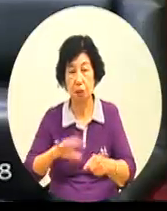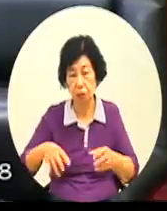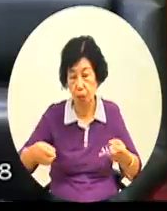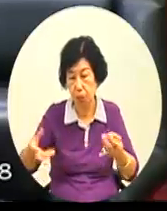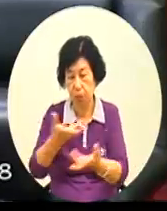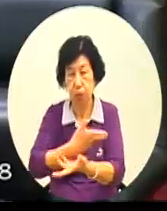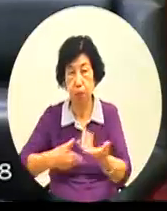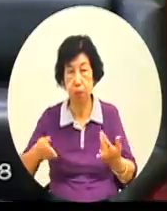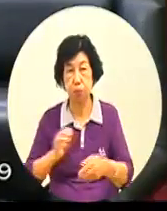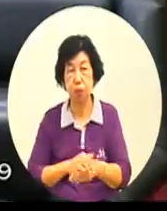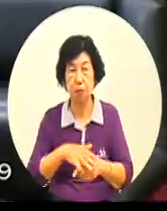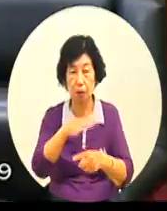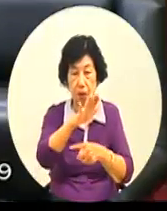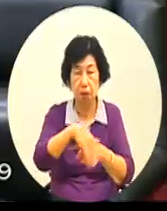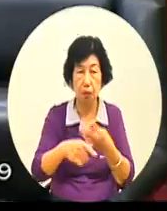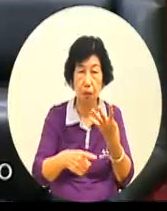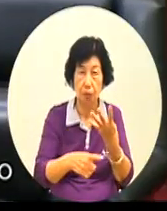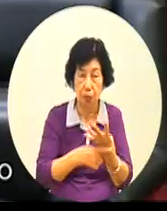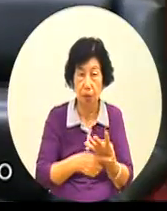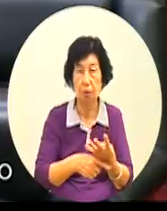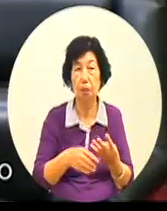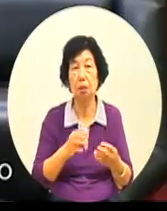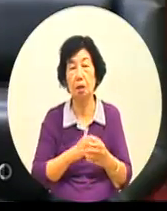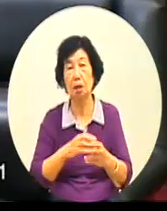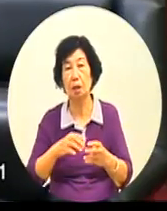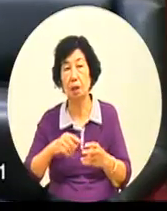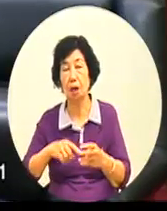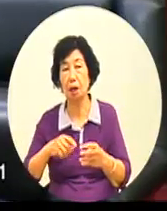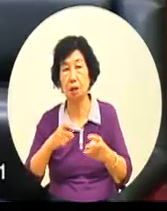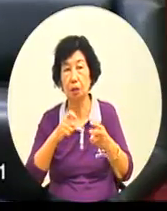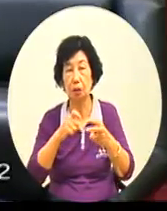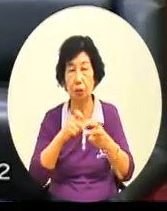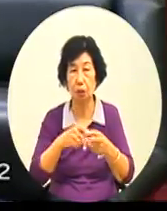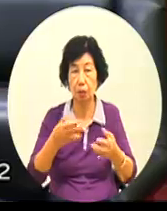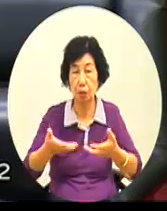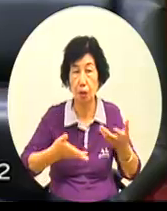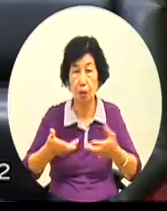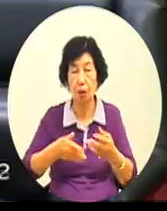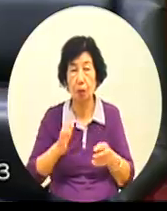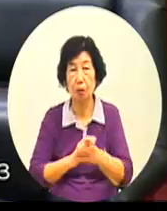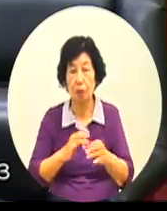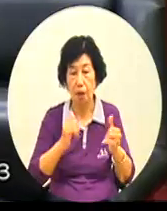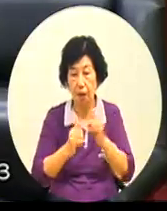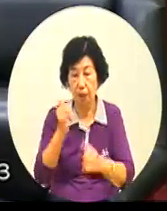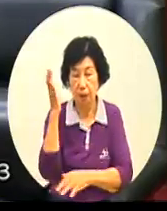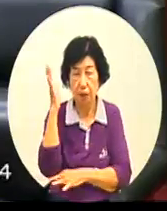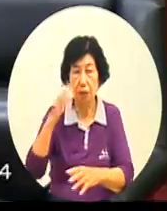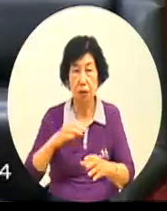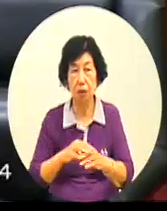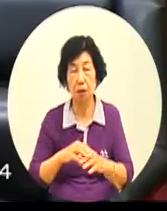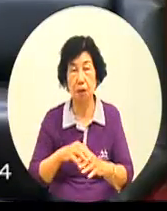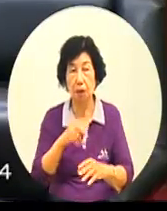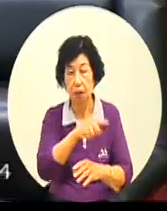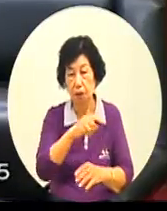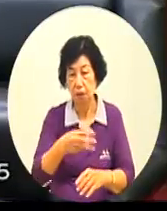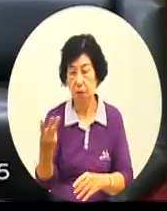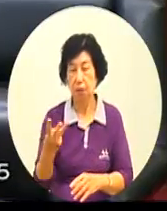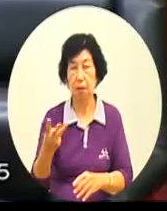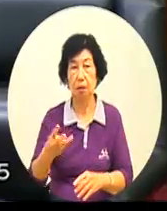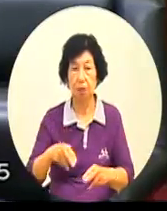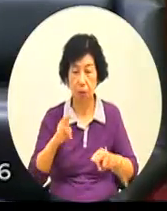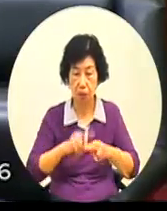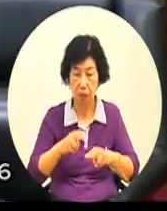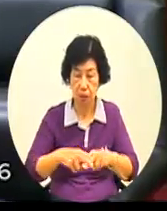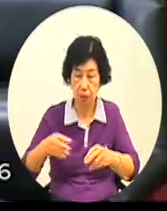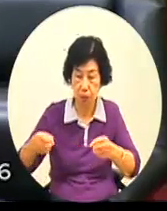像农业局、像公务局、像这个民政局，有没有坐下来谈过我们要怎么